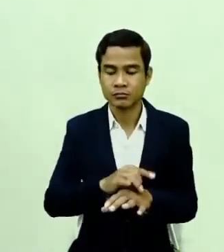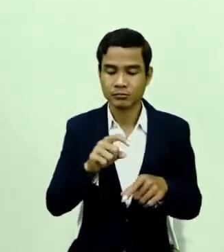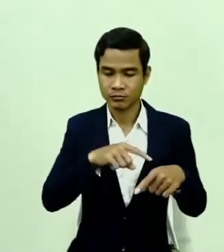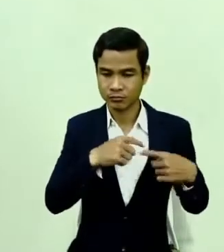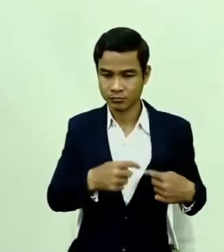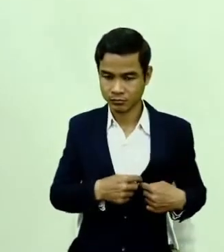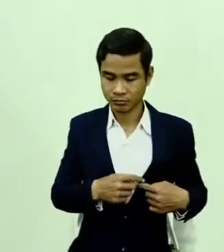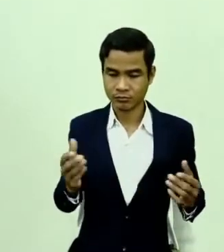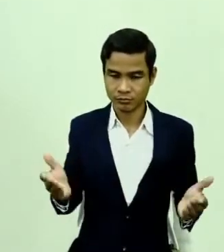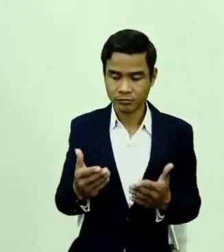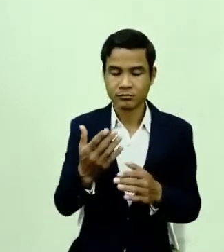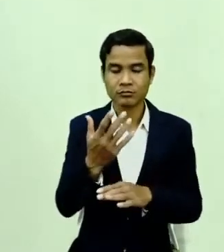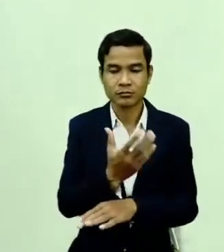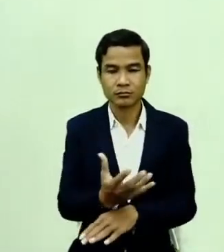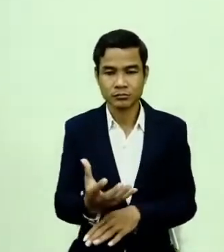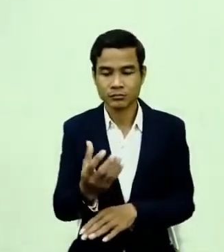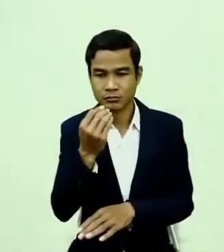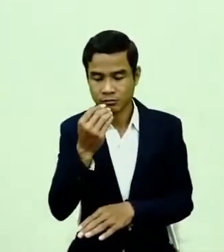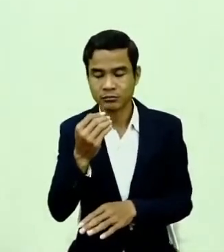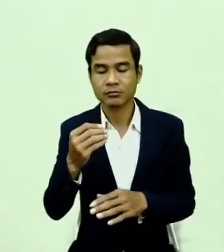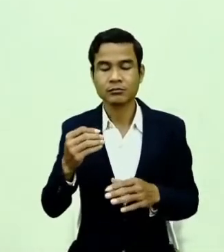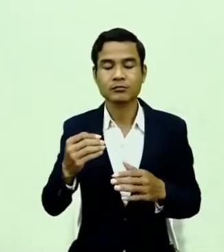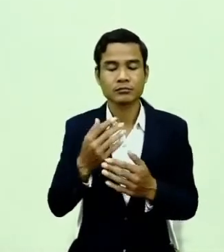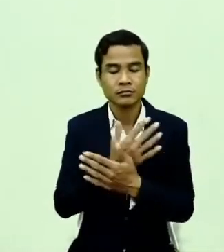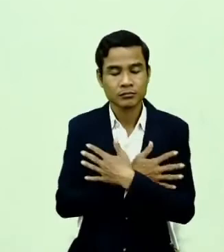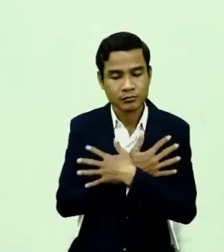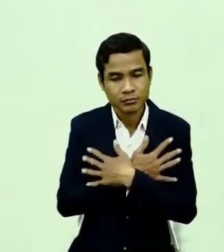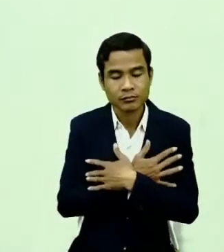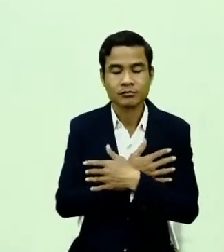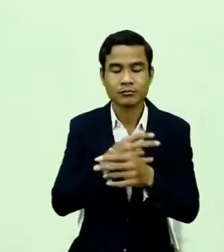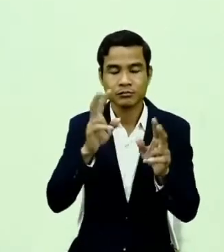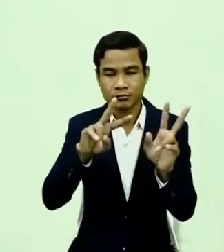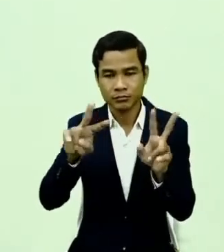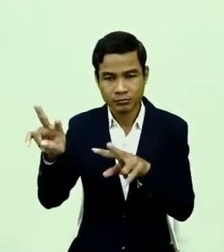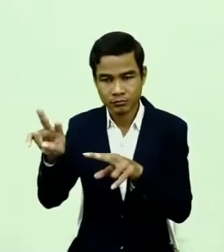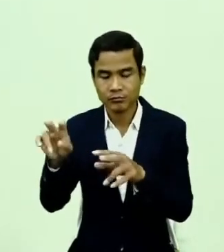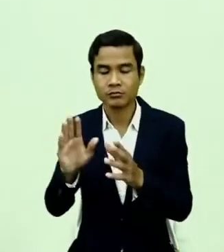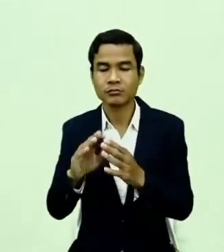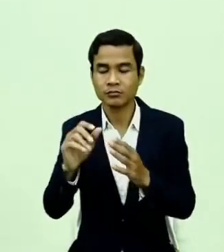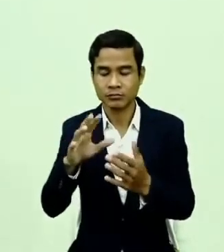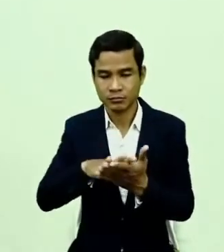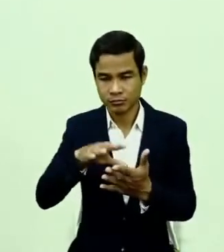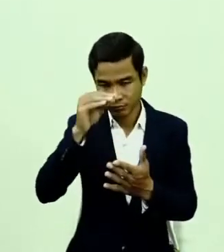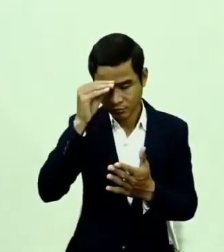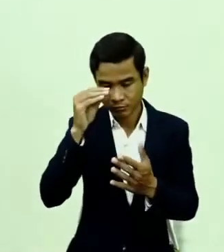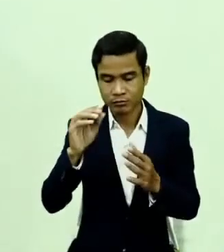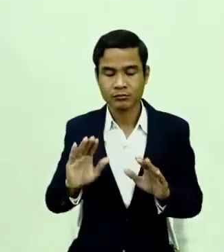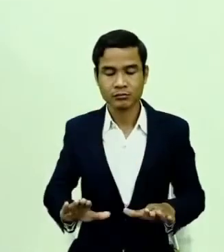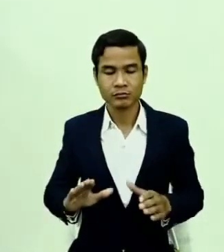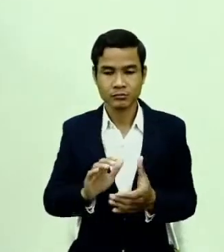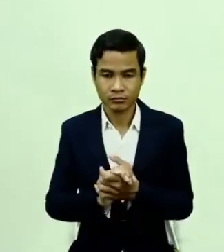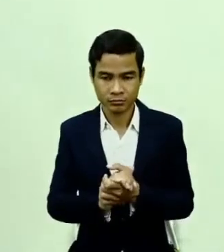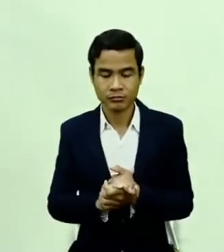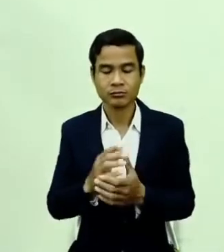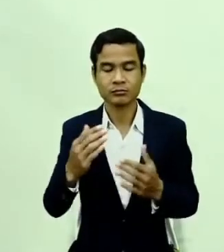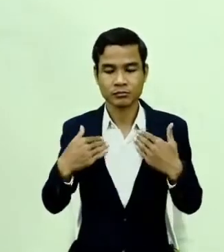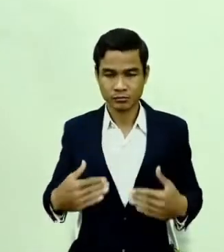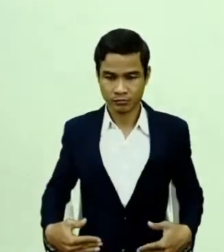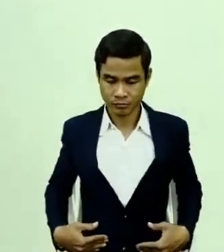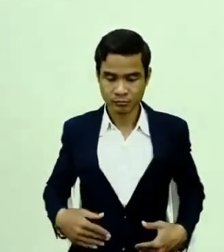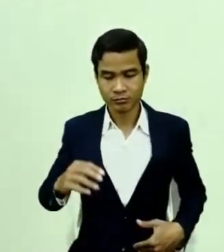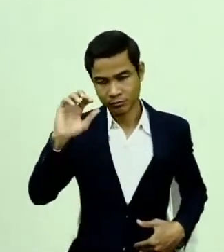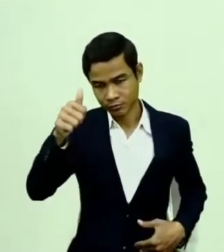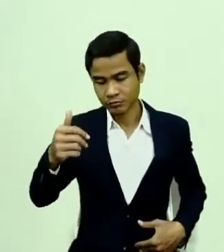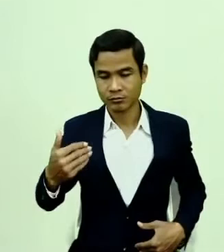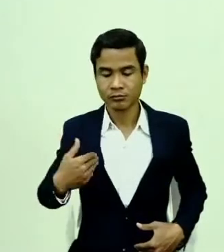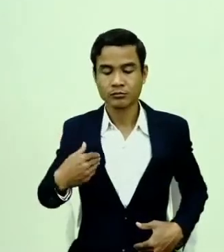chut. Aha, car come san. Cars of sarin sold, so pet me uncle, car sleep pet, nung